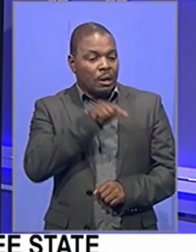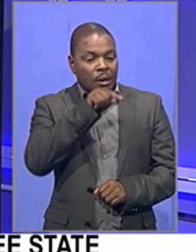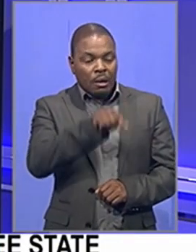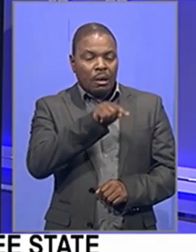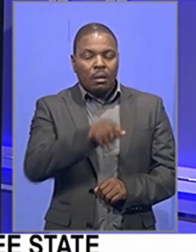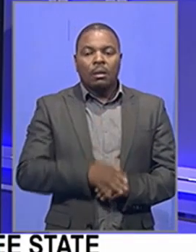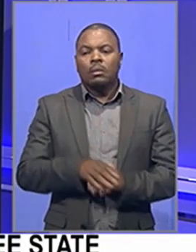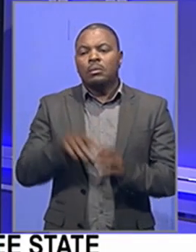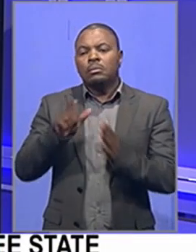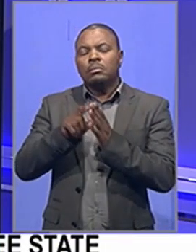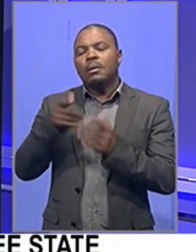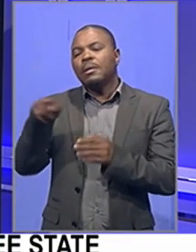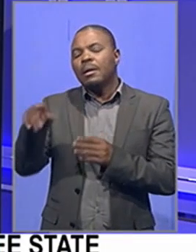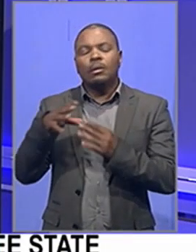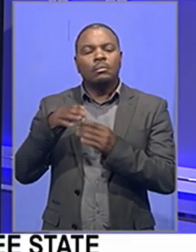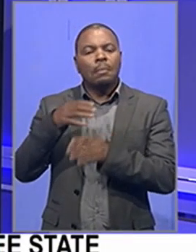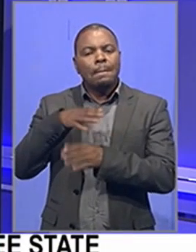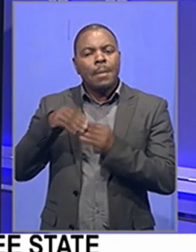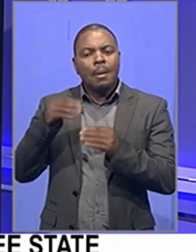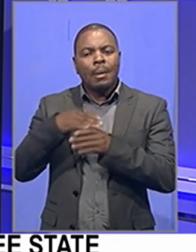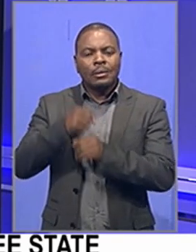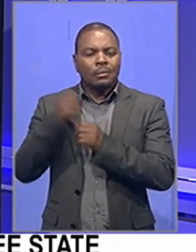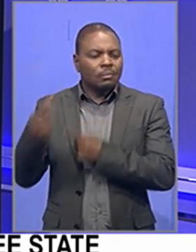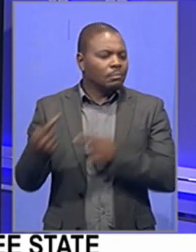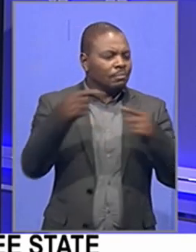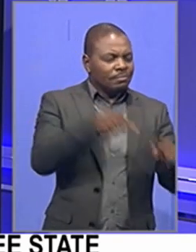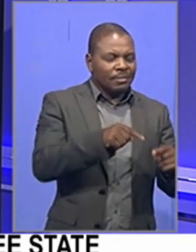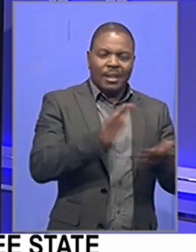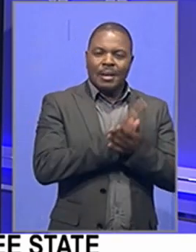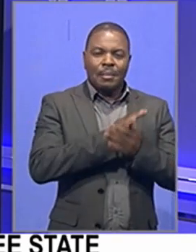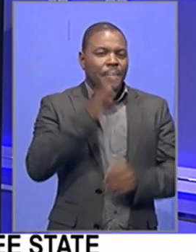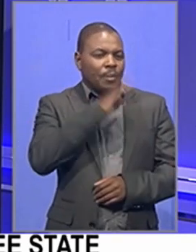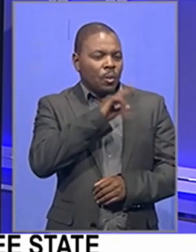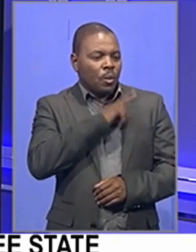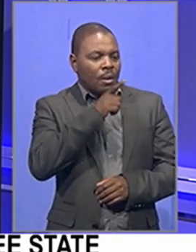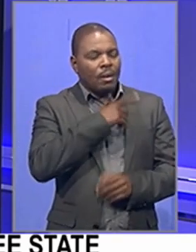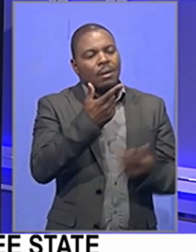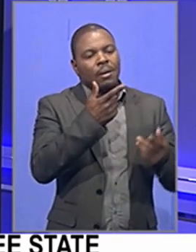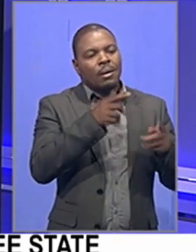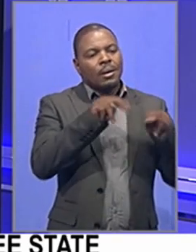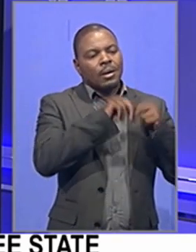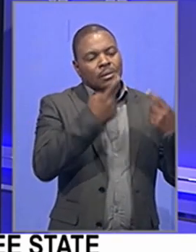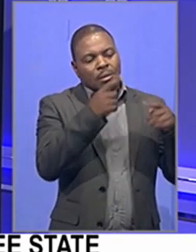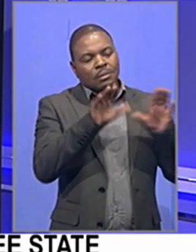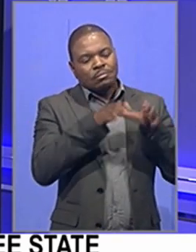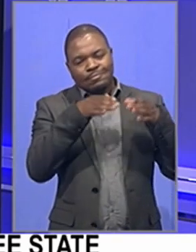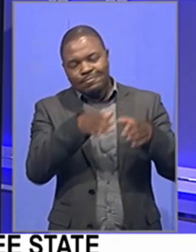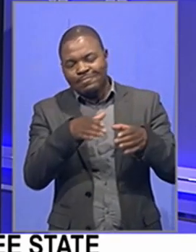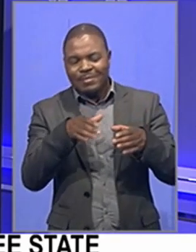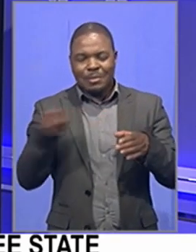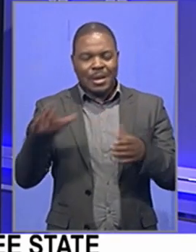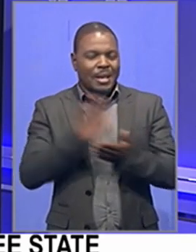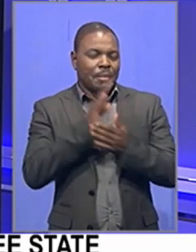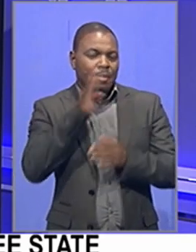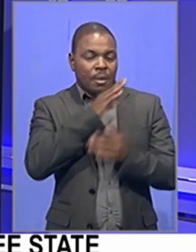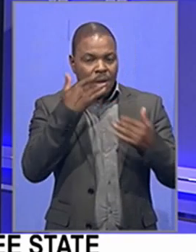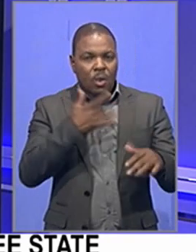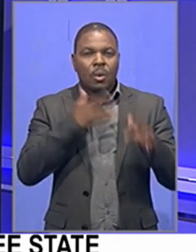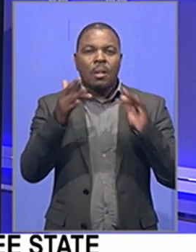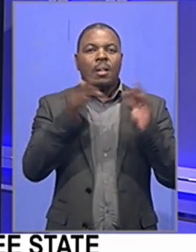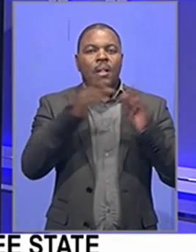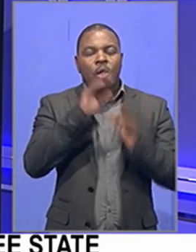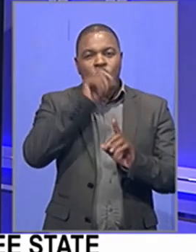ya barumuwa ba sa kgotsofallang moifo o rometsweng wa naha ho tla tsamaisa Seboka ho utlwa tsa morao re fetela ho moqolotsi wa rona wa ditaba ya